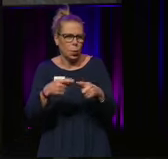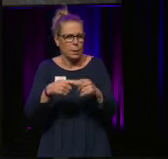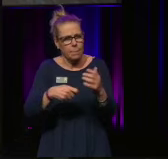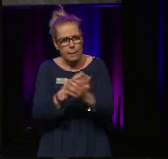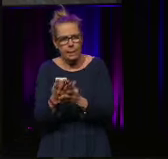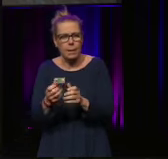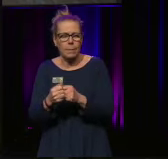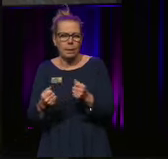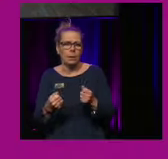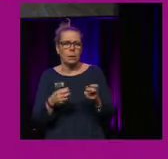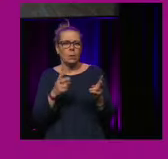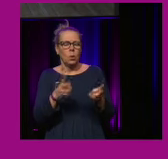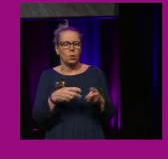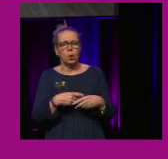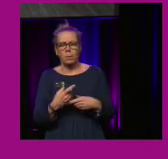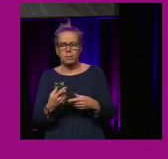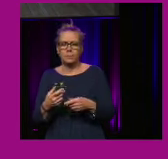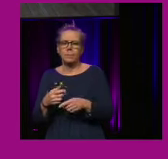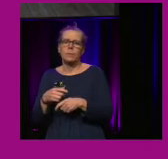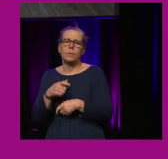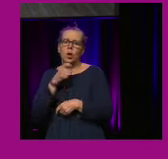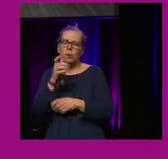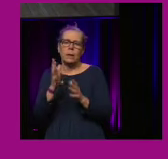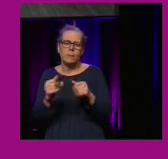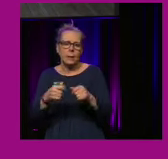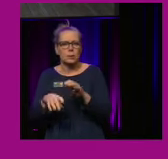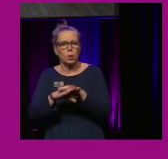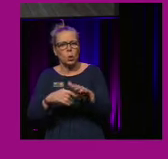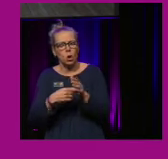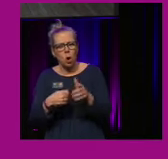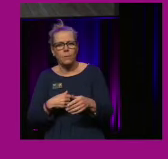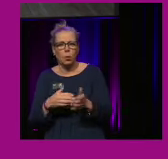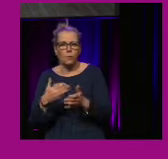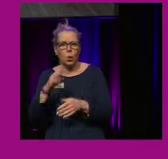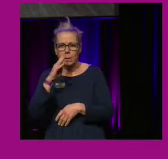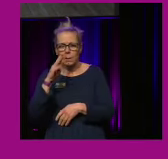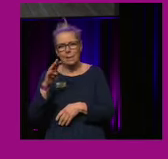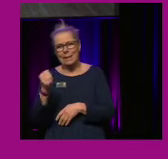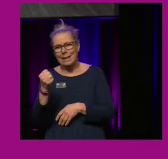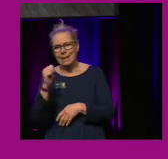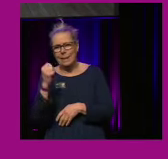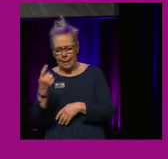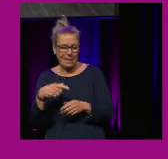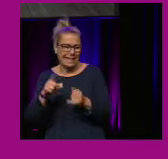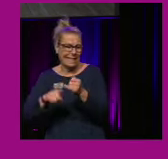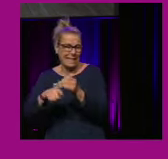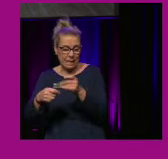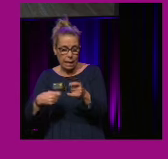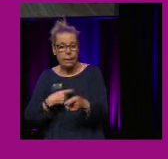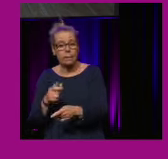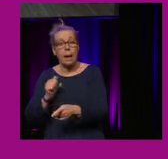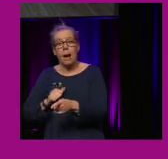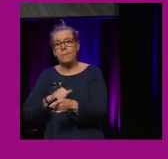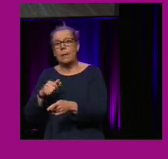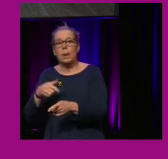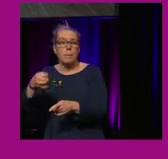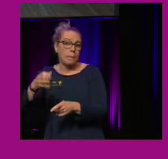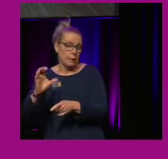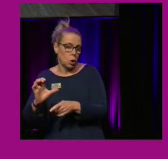från 1949 och yttrandefrihetsgrundlagen från 91, och det är den senare då som blir tillämplig på public service. För